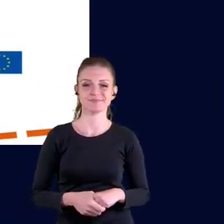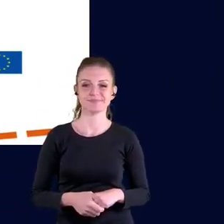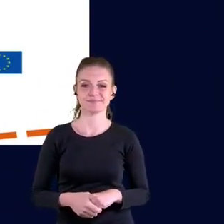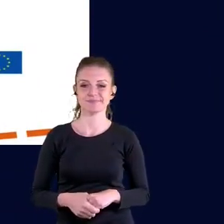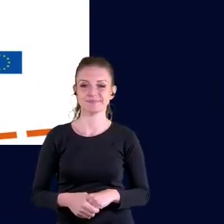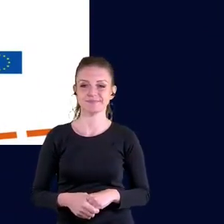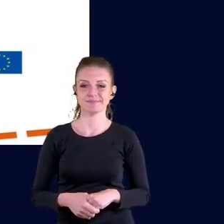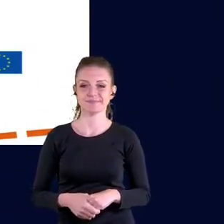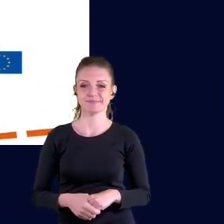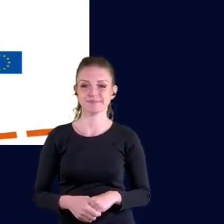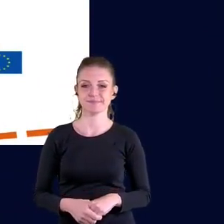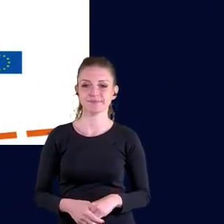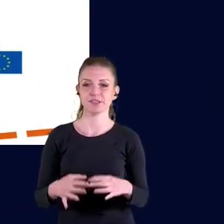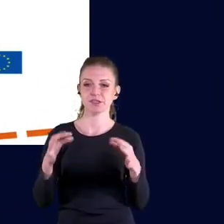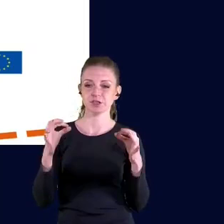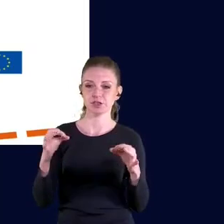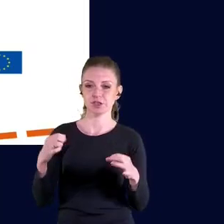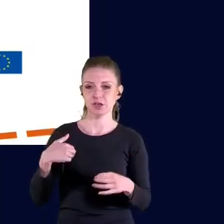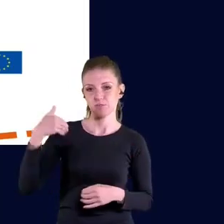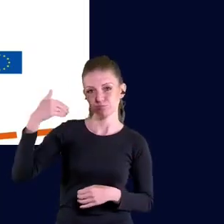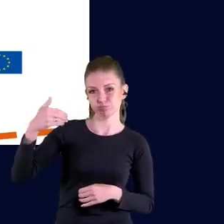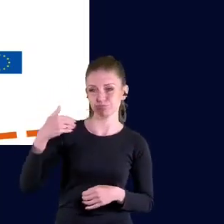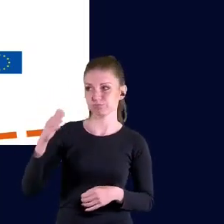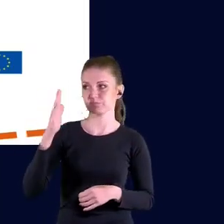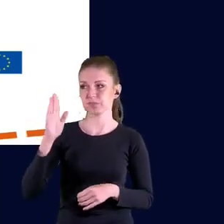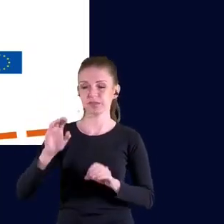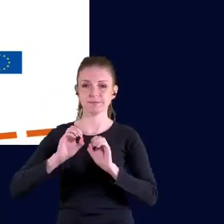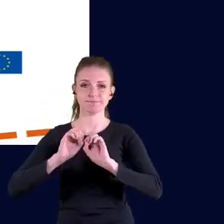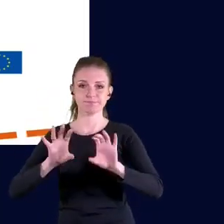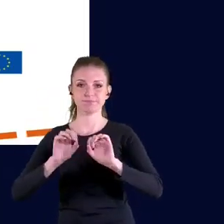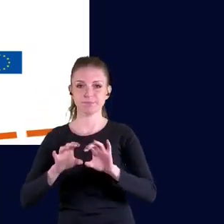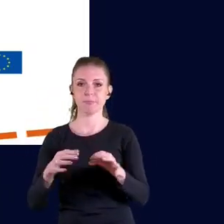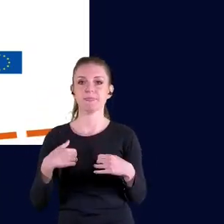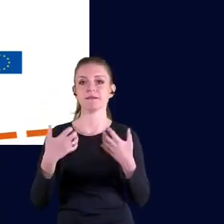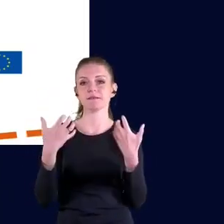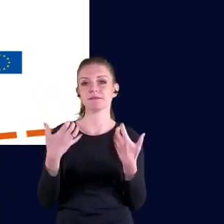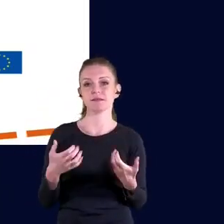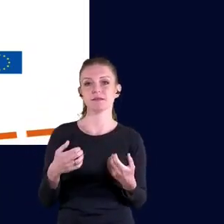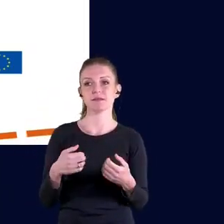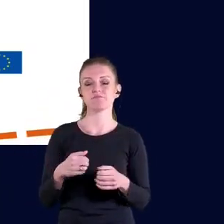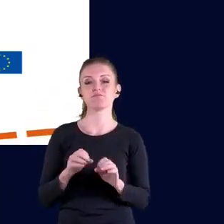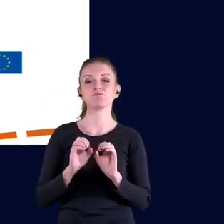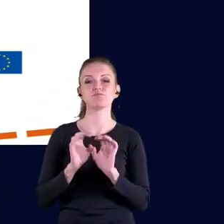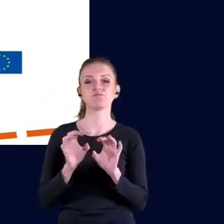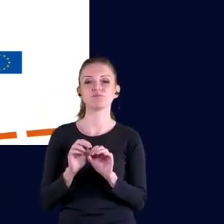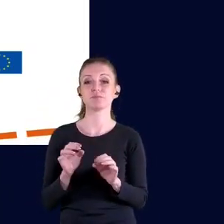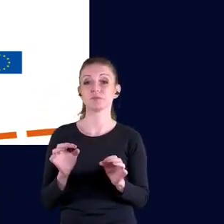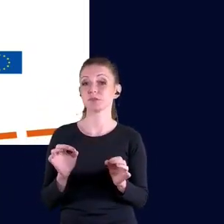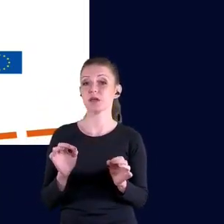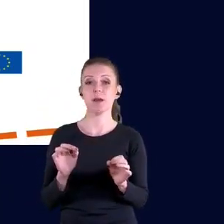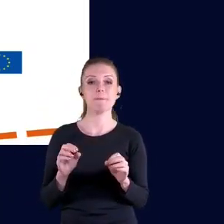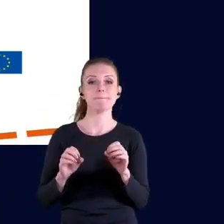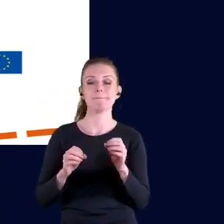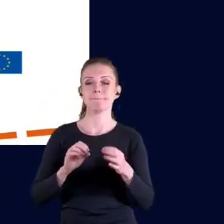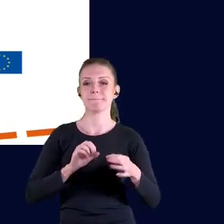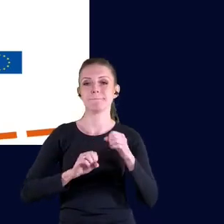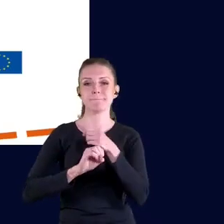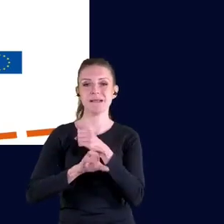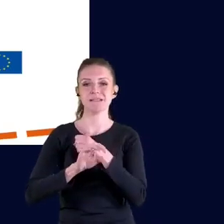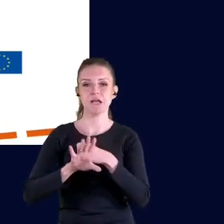dzisiejszej prezentacji Chciałabym przedstawić rolę mediów społecznościowych